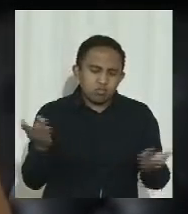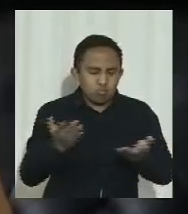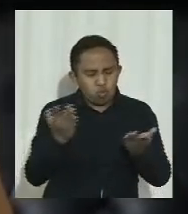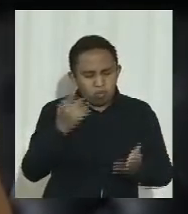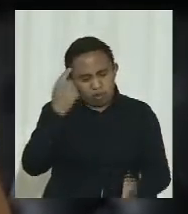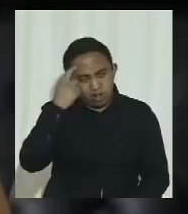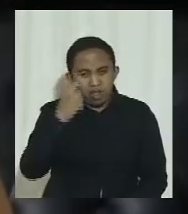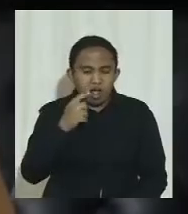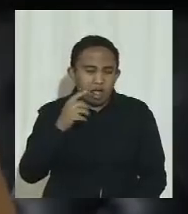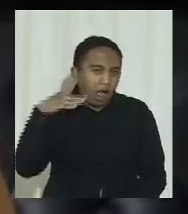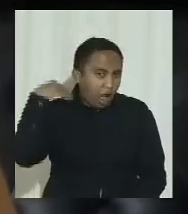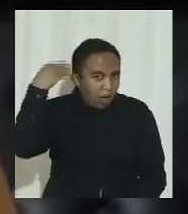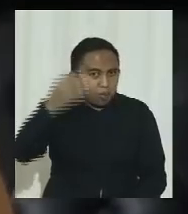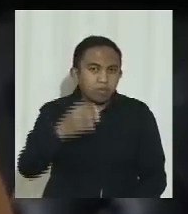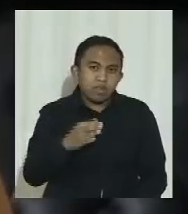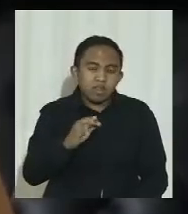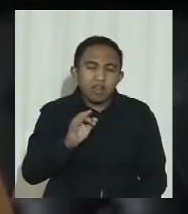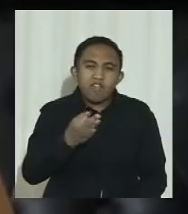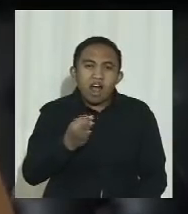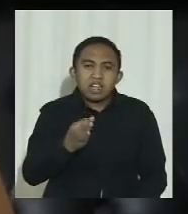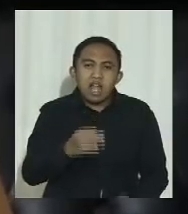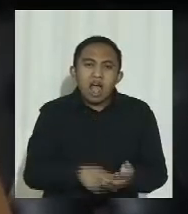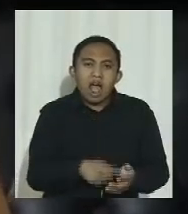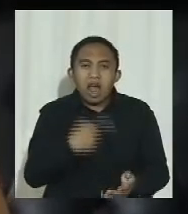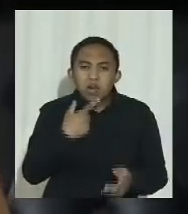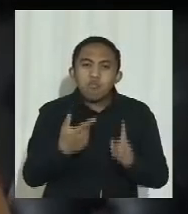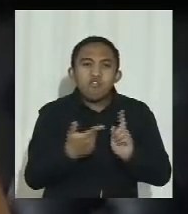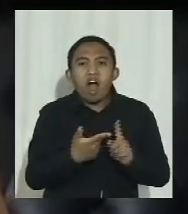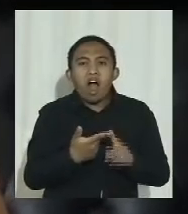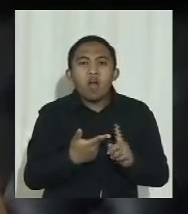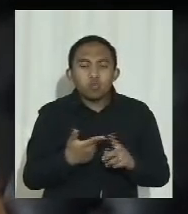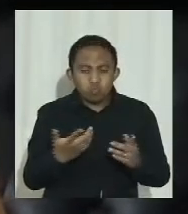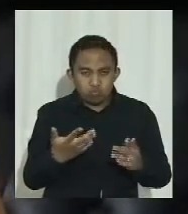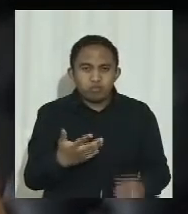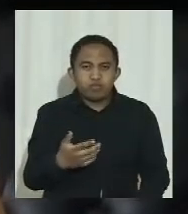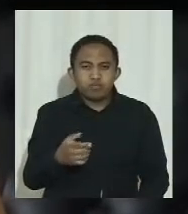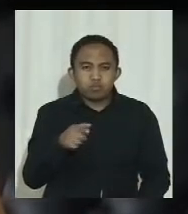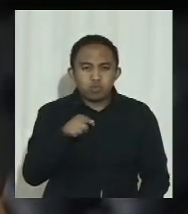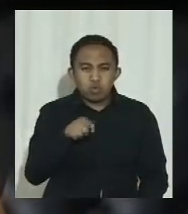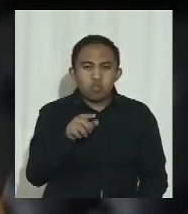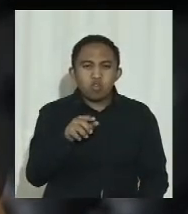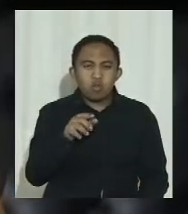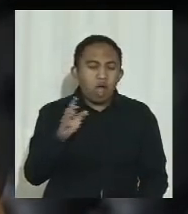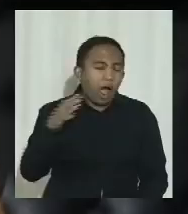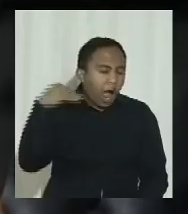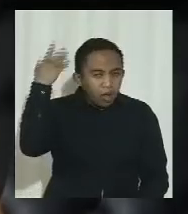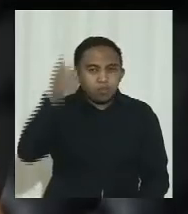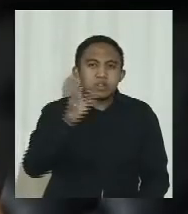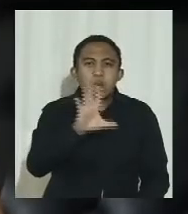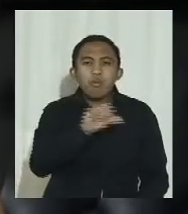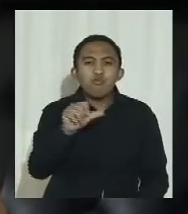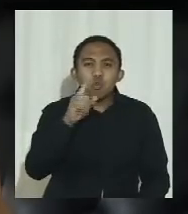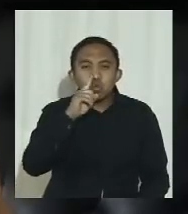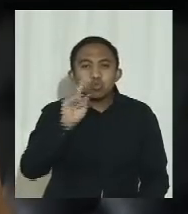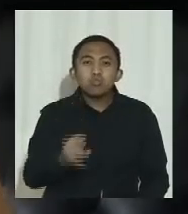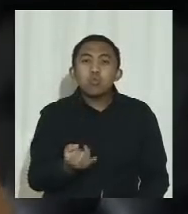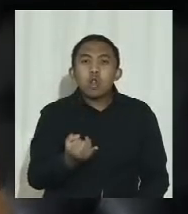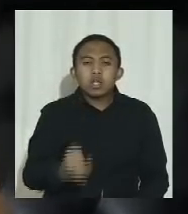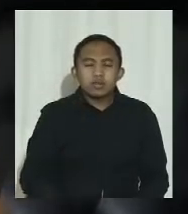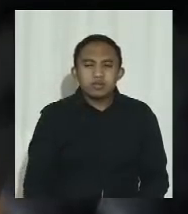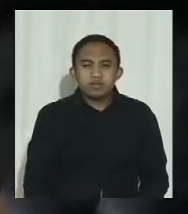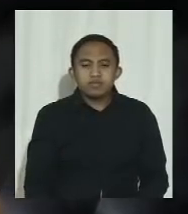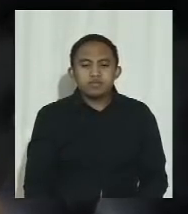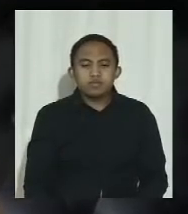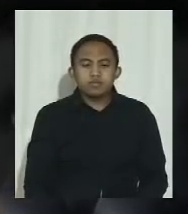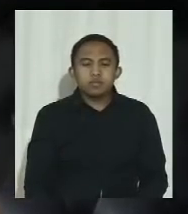andrana faharoa izay karakaraina sisko a izay a manomboka ny fahadimy ambin'ny folo ny volana jiona. Natao izay zavatra